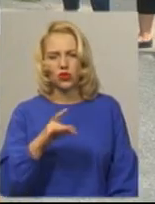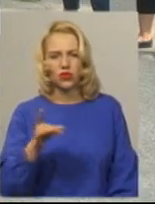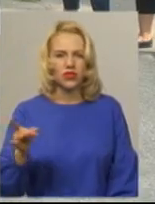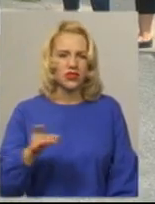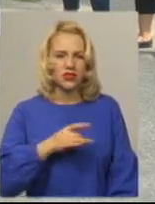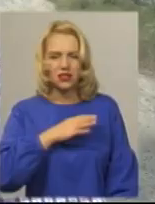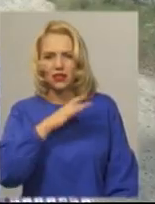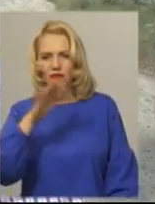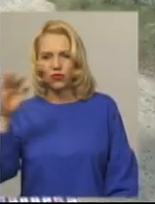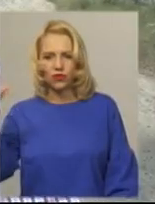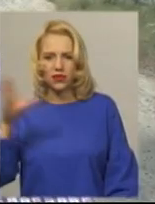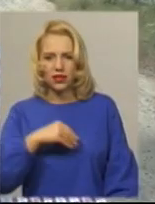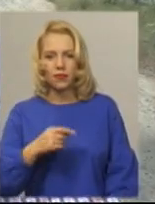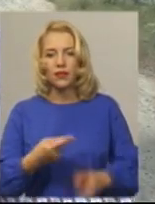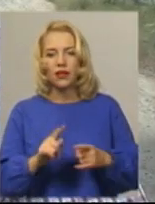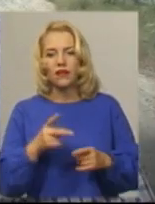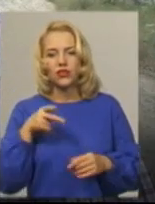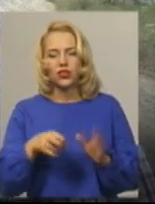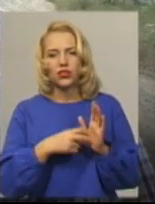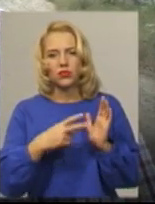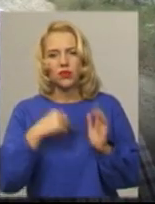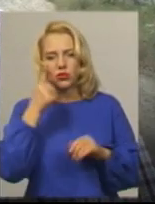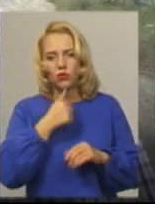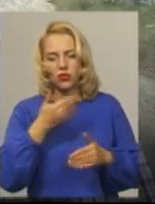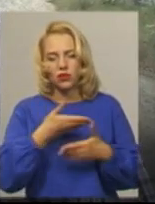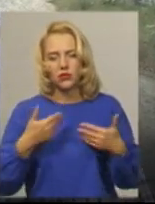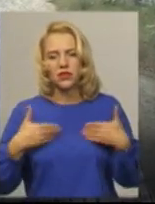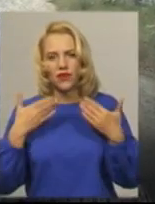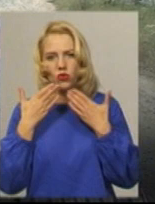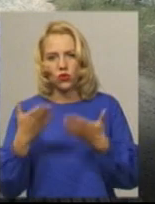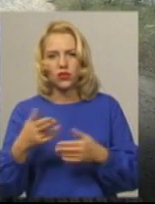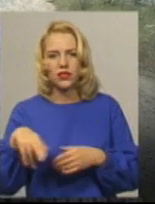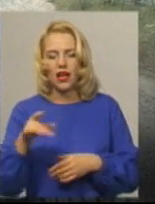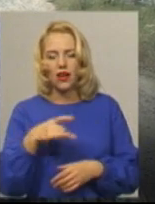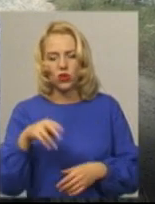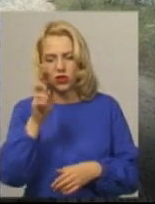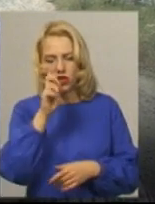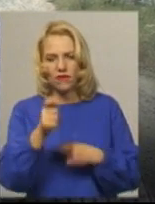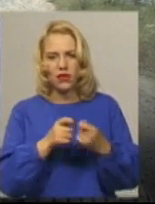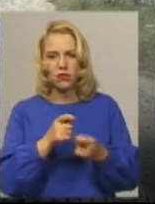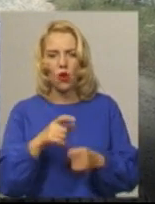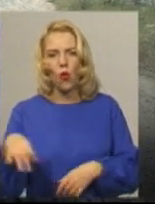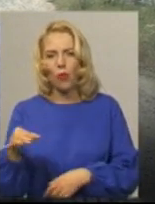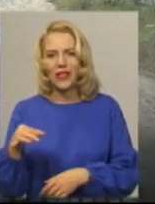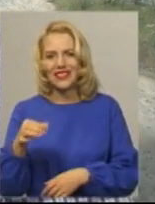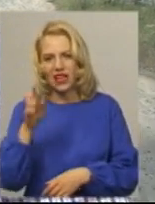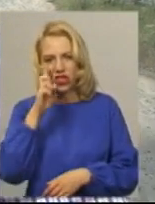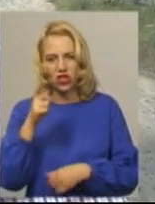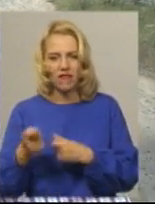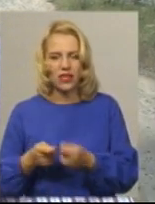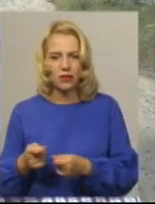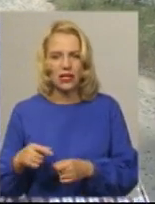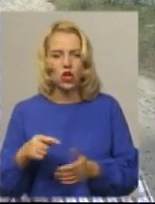що страшно. У 2018 році ми звернулися до районної державної адміністрації і до обласної державної адміністрації